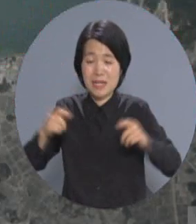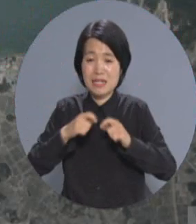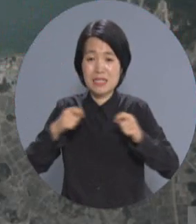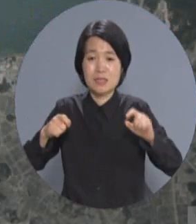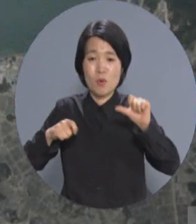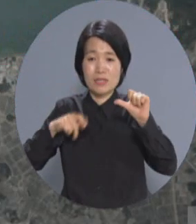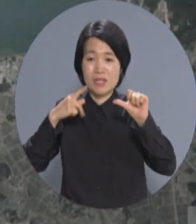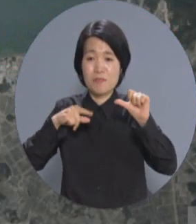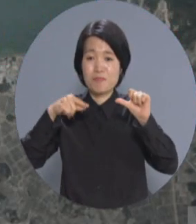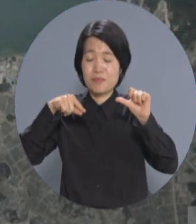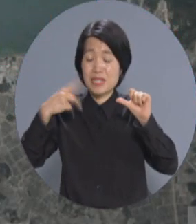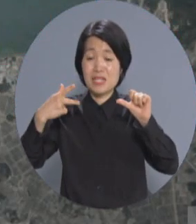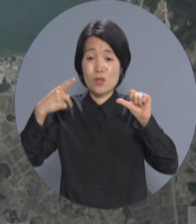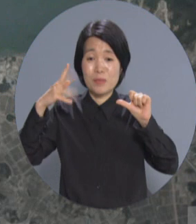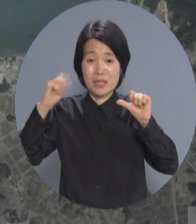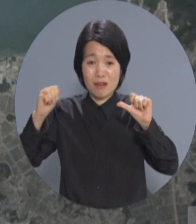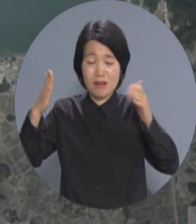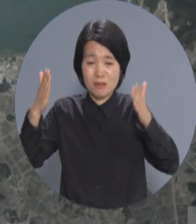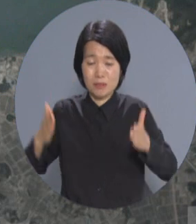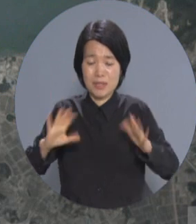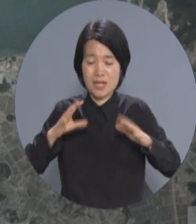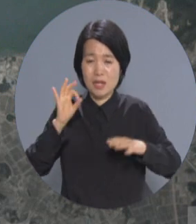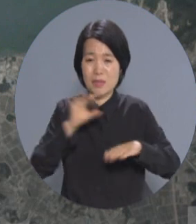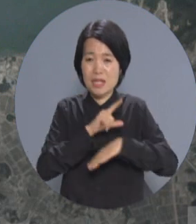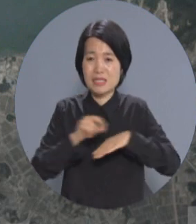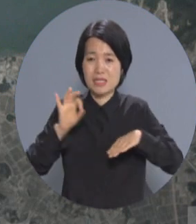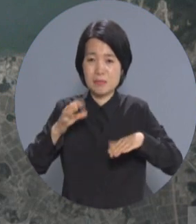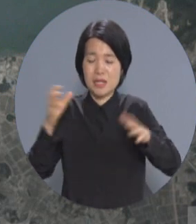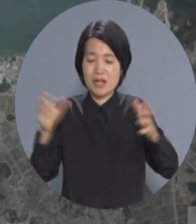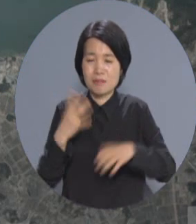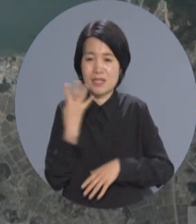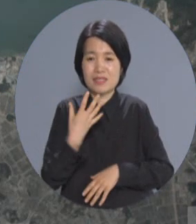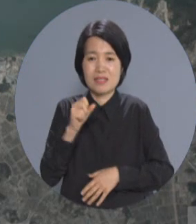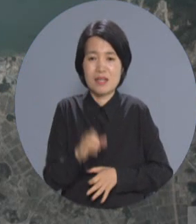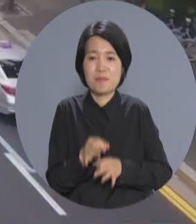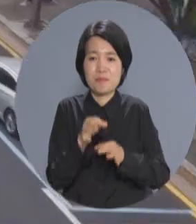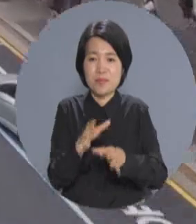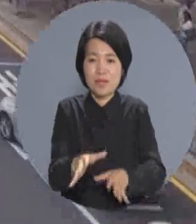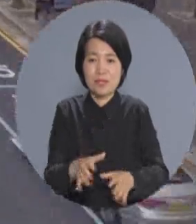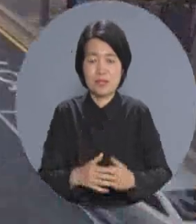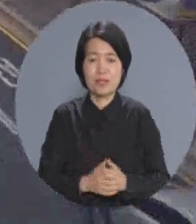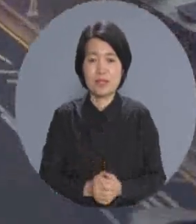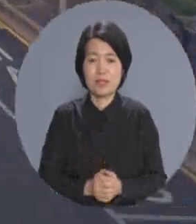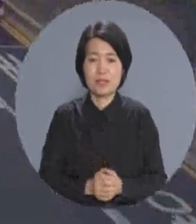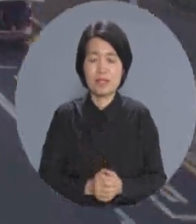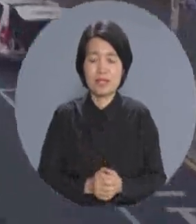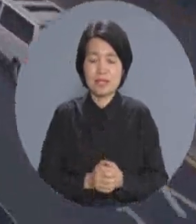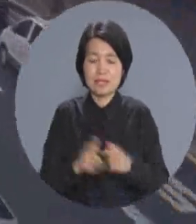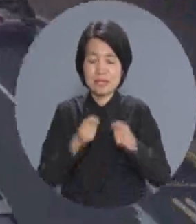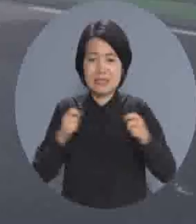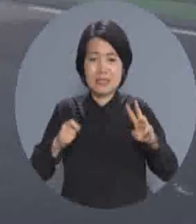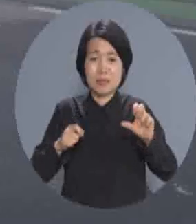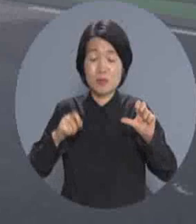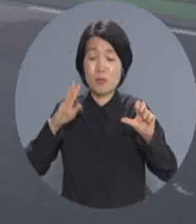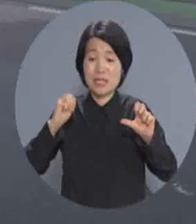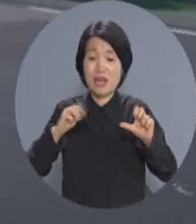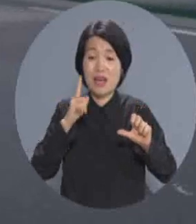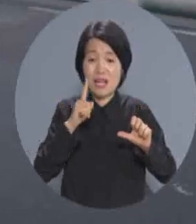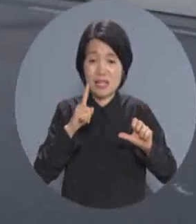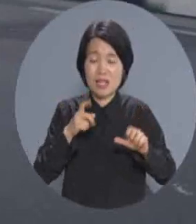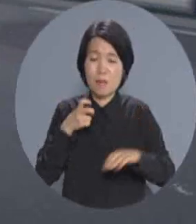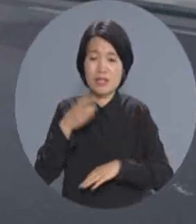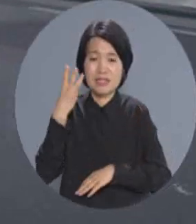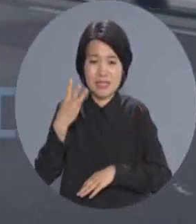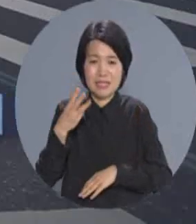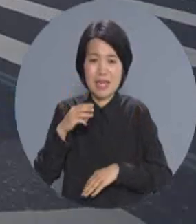총연장 15.7km로 국비와 지방비 등 4000억원이 투입됩니다 35m 길이의 트램 1대는 버스